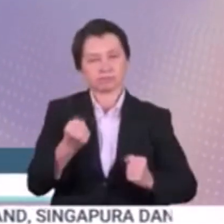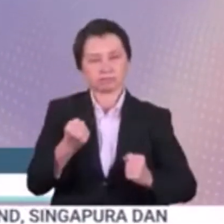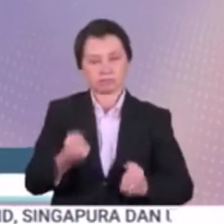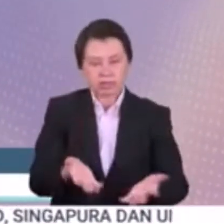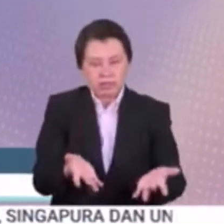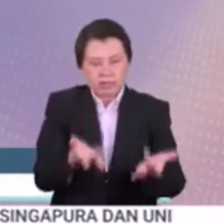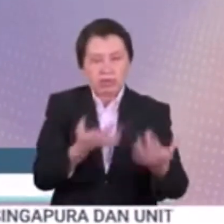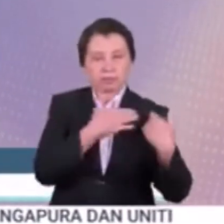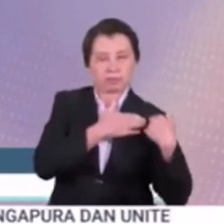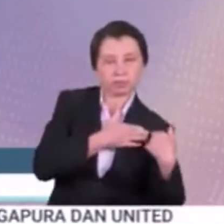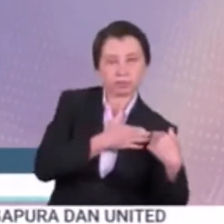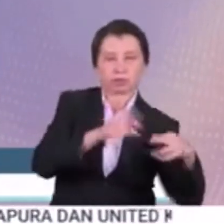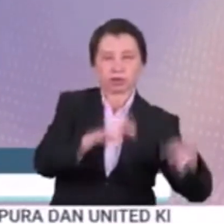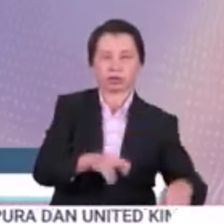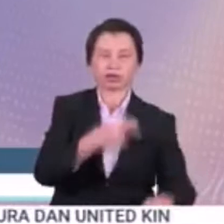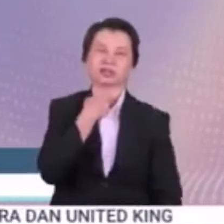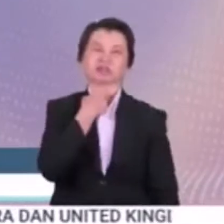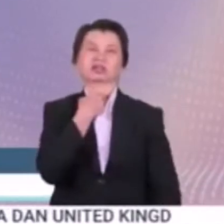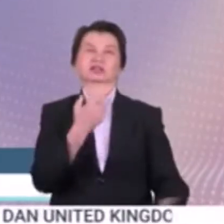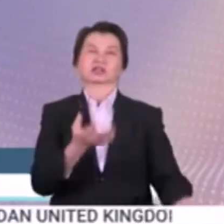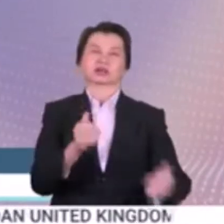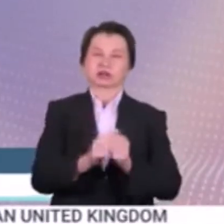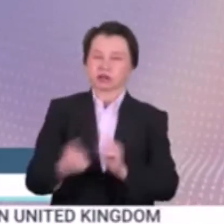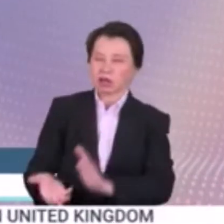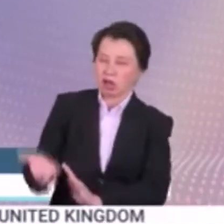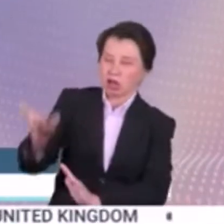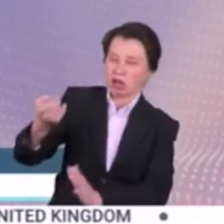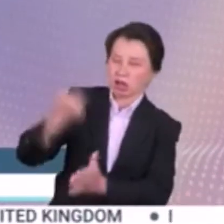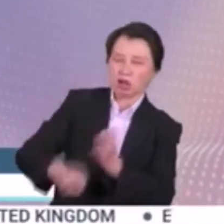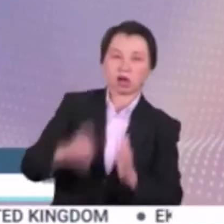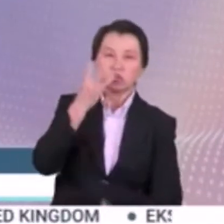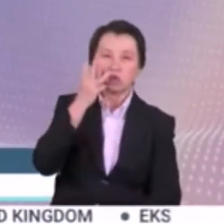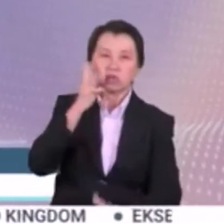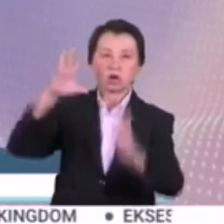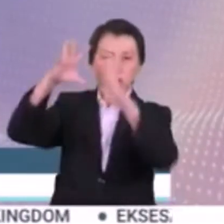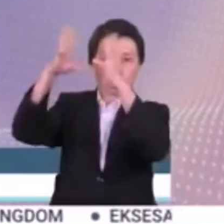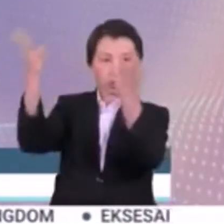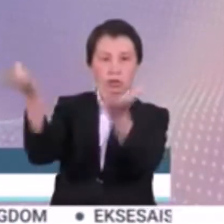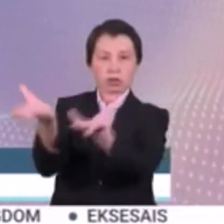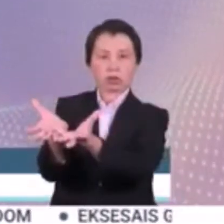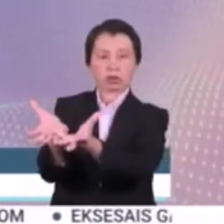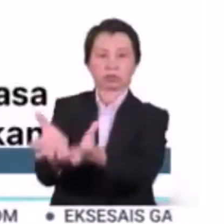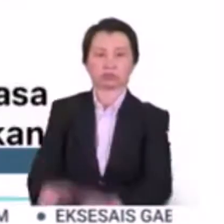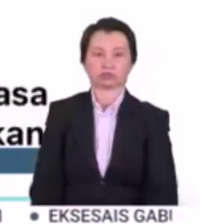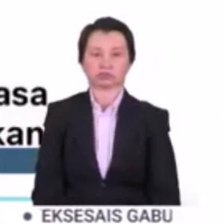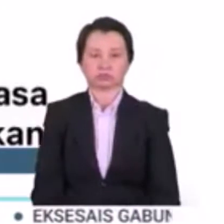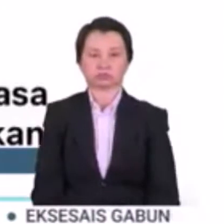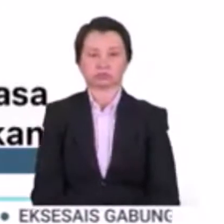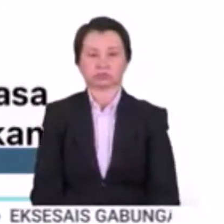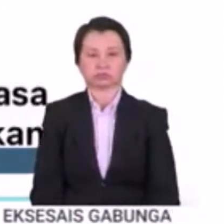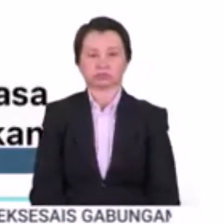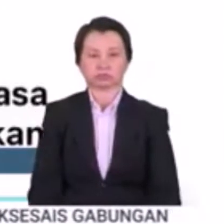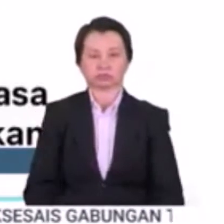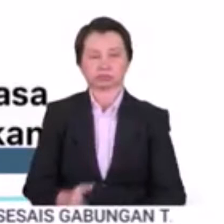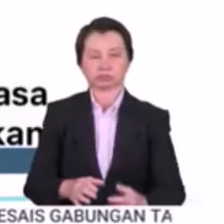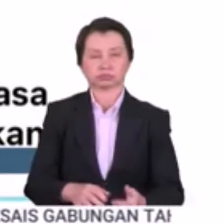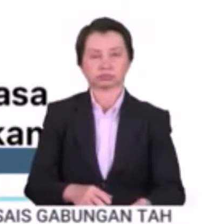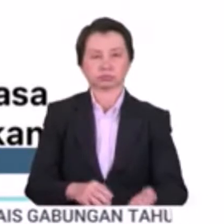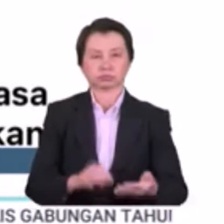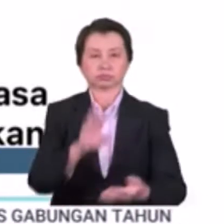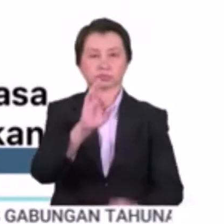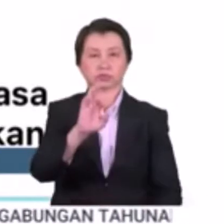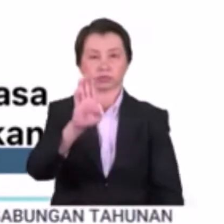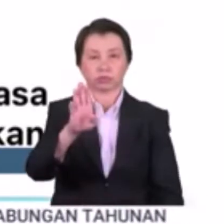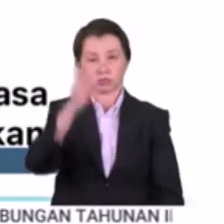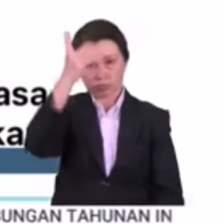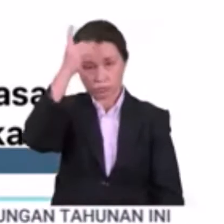meringankan beban rakyat yang terkesan dengan kenaikan harga beras Global menerusi catatan di